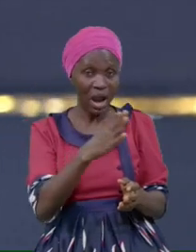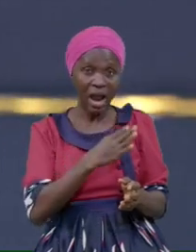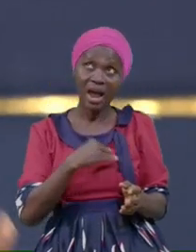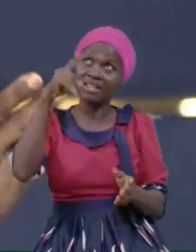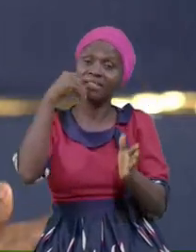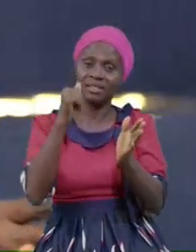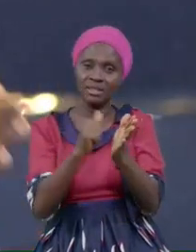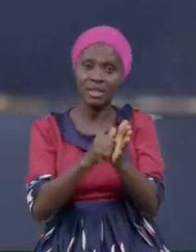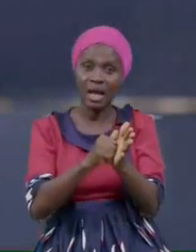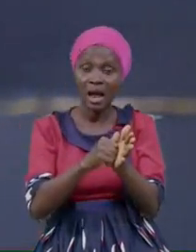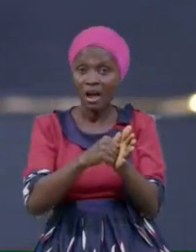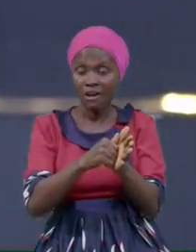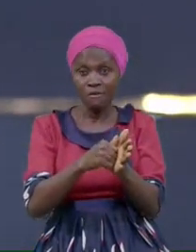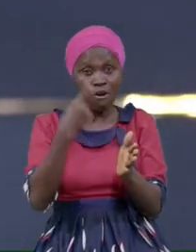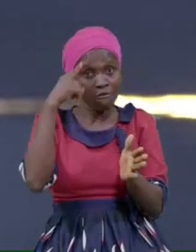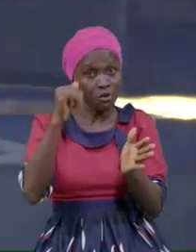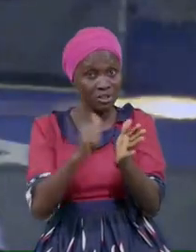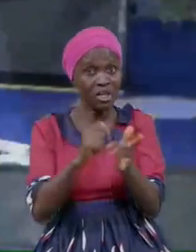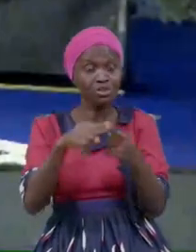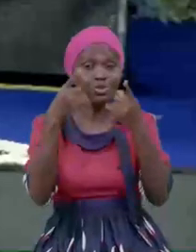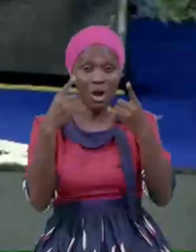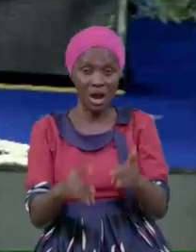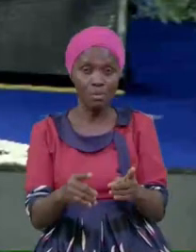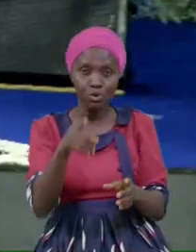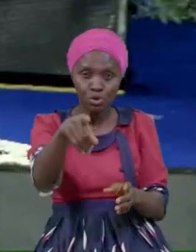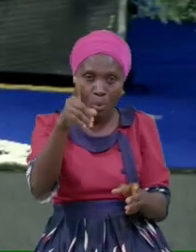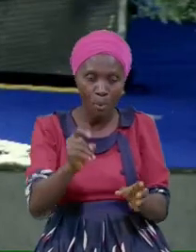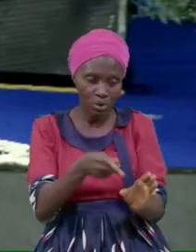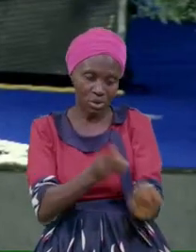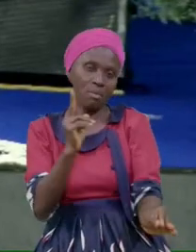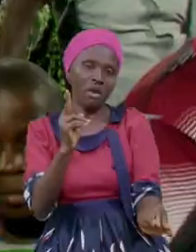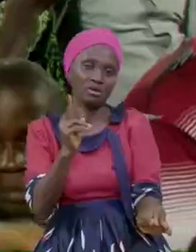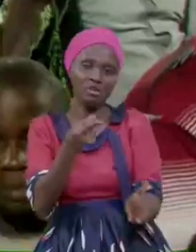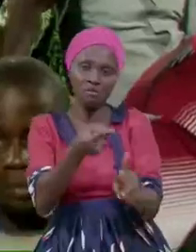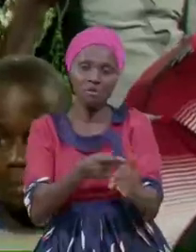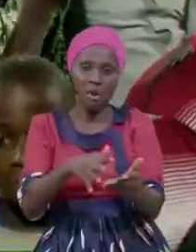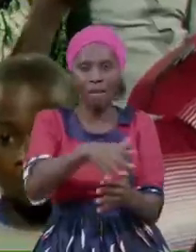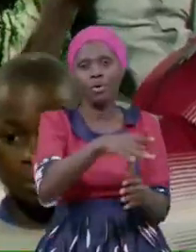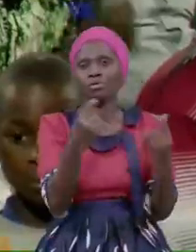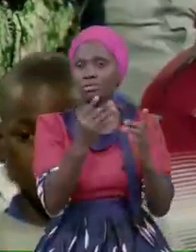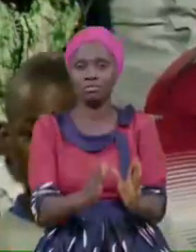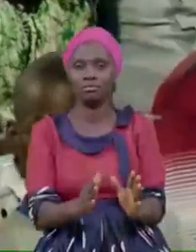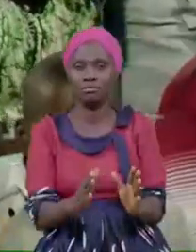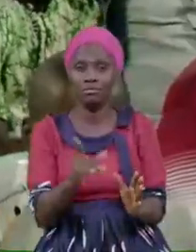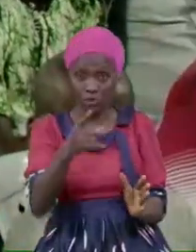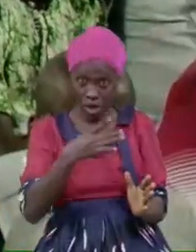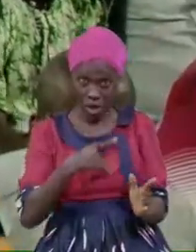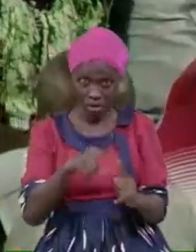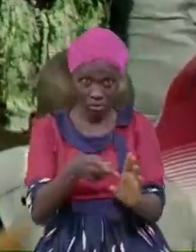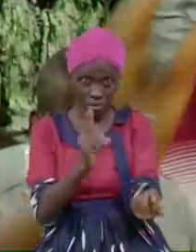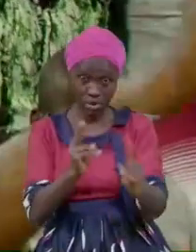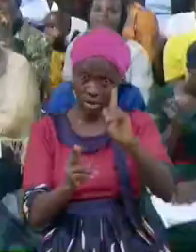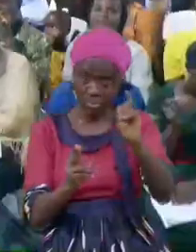Et pour que cela se produise, sortez. Est-ce que quelqu'un veut sortir maintenant? Est-ce que quelqu'un